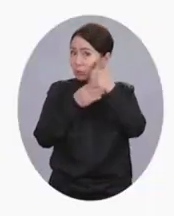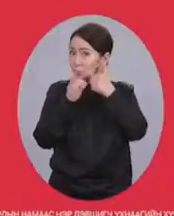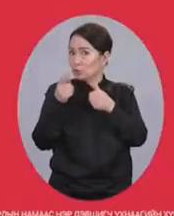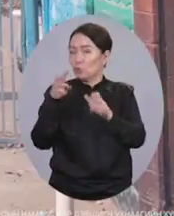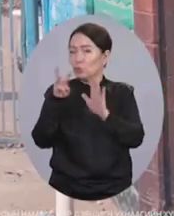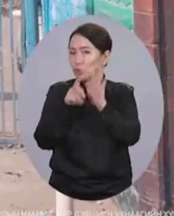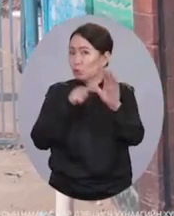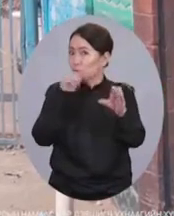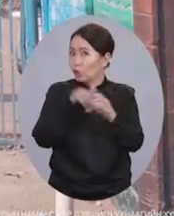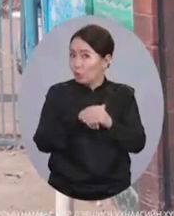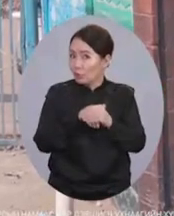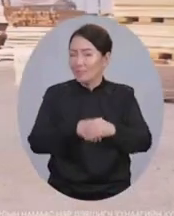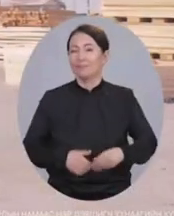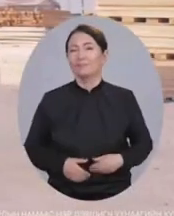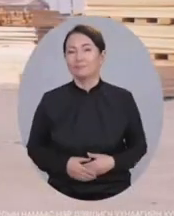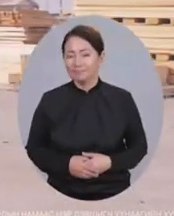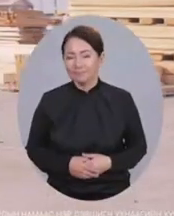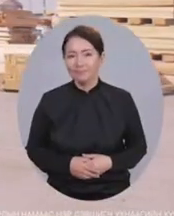тусгажээ.